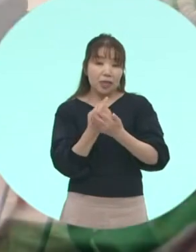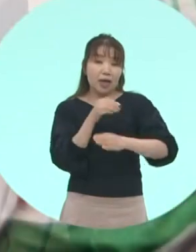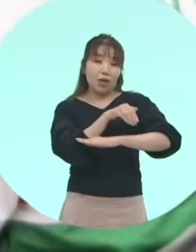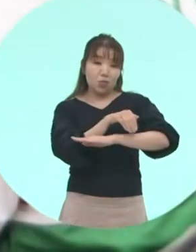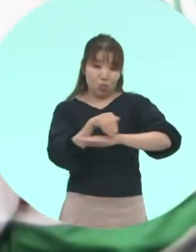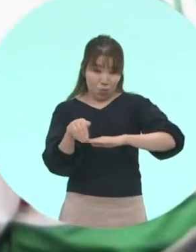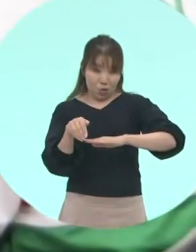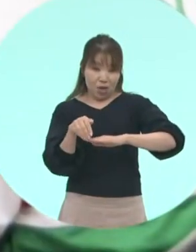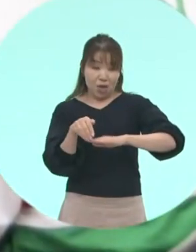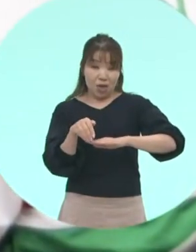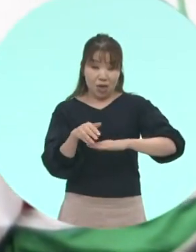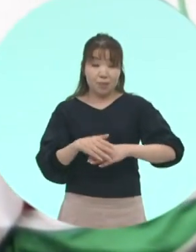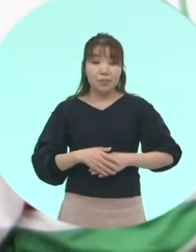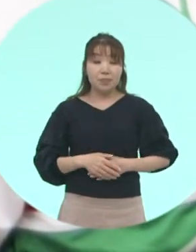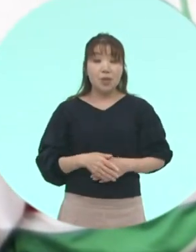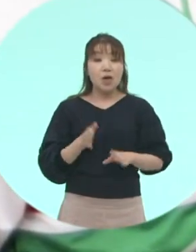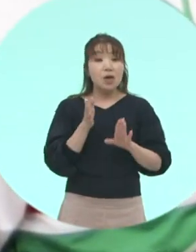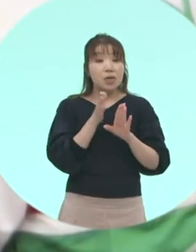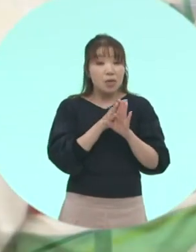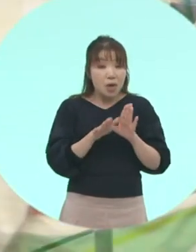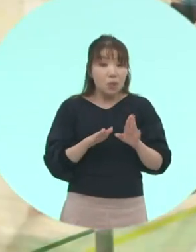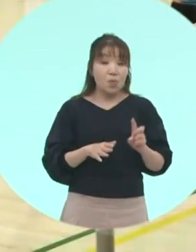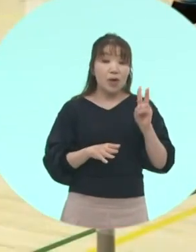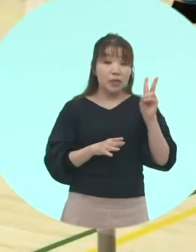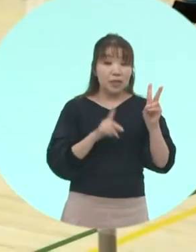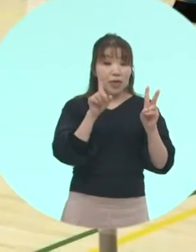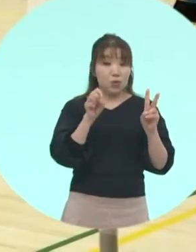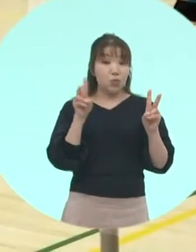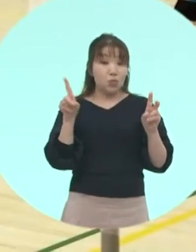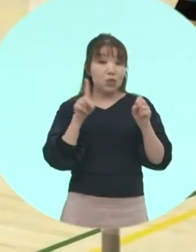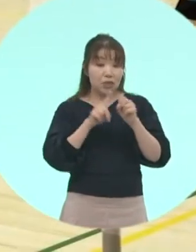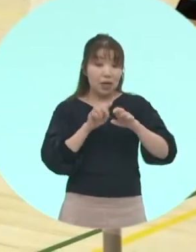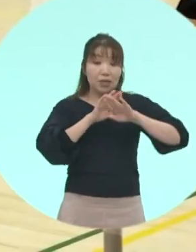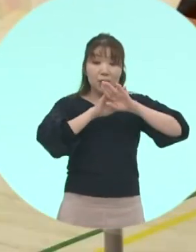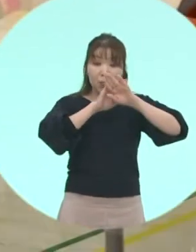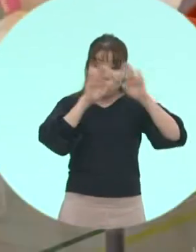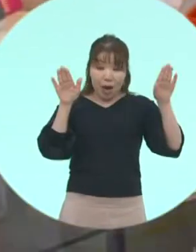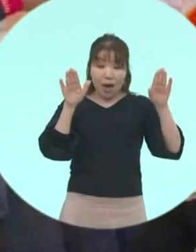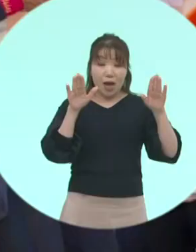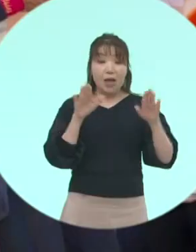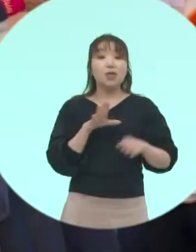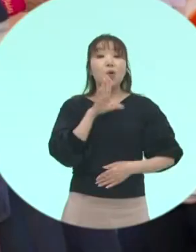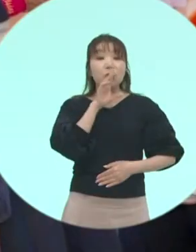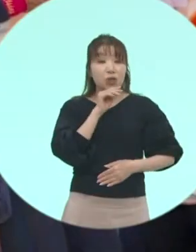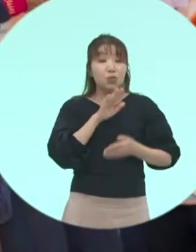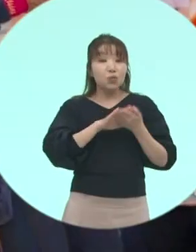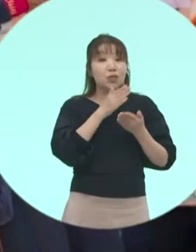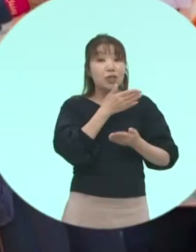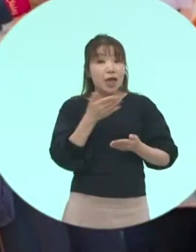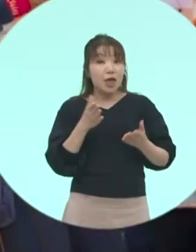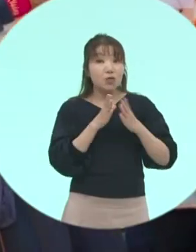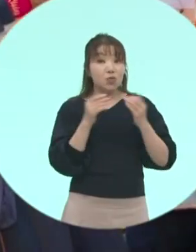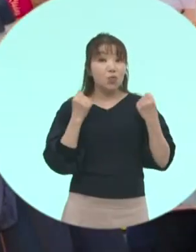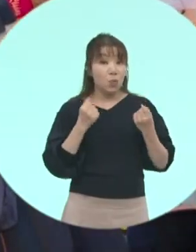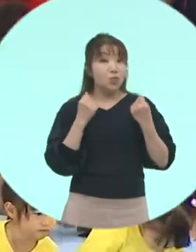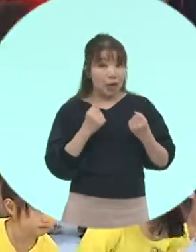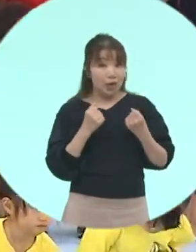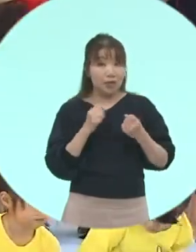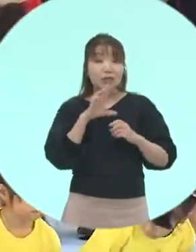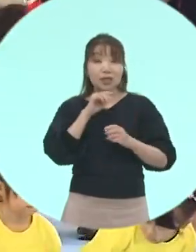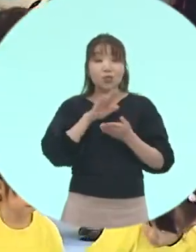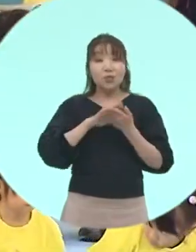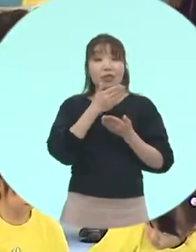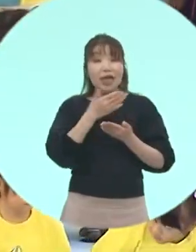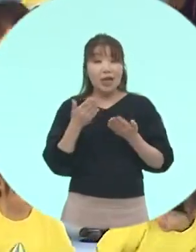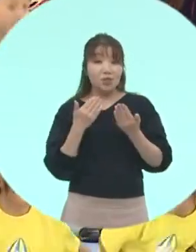。県では2012年に開催した岐阜清流国体、岐阜